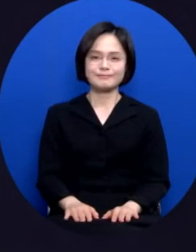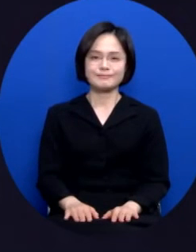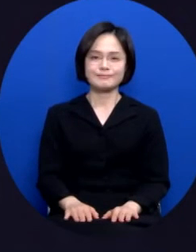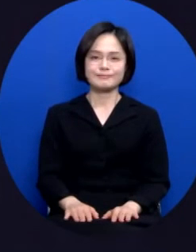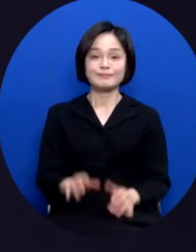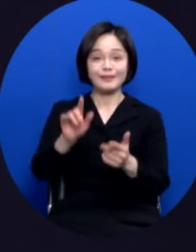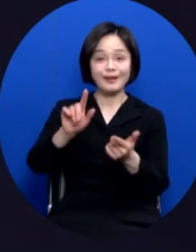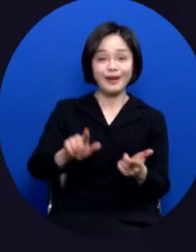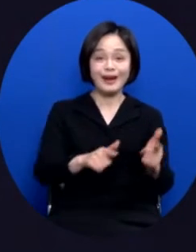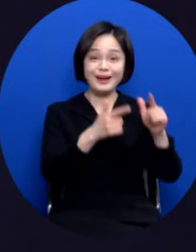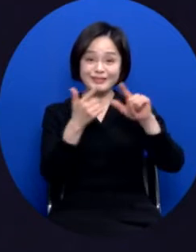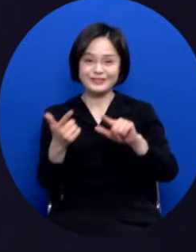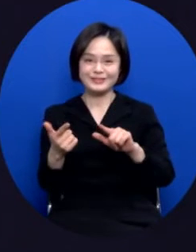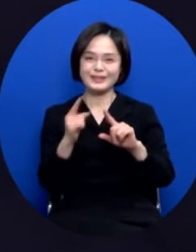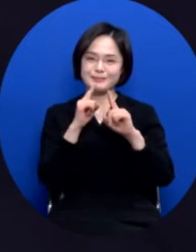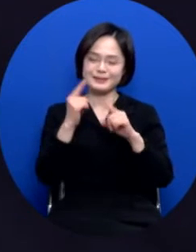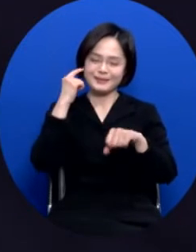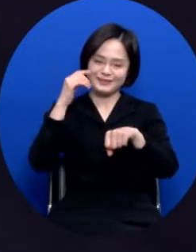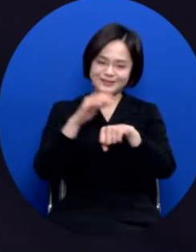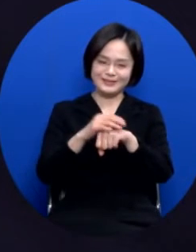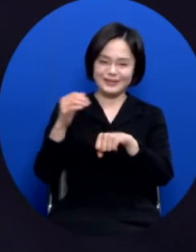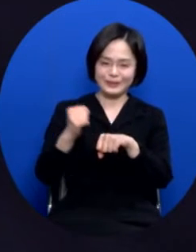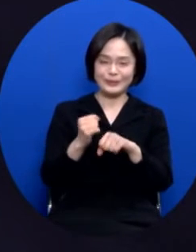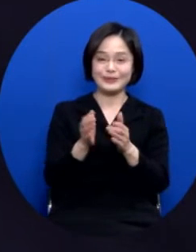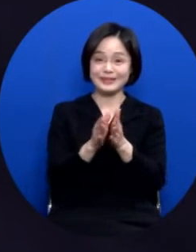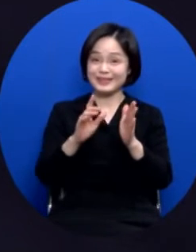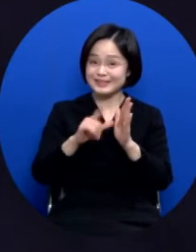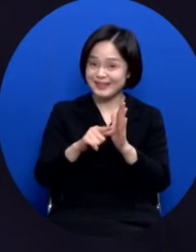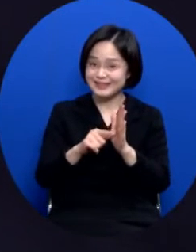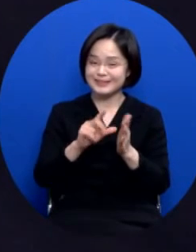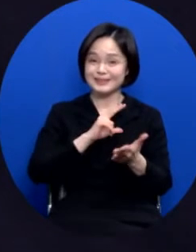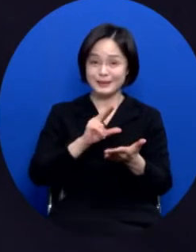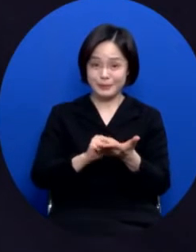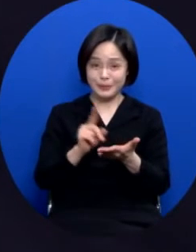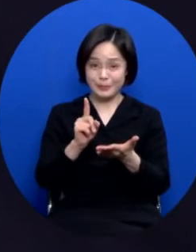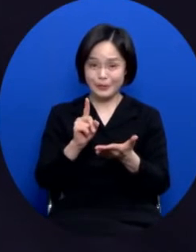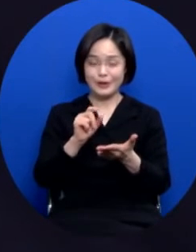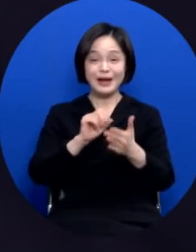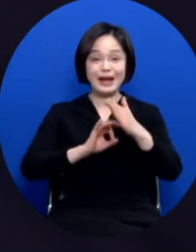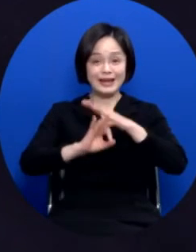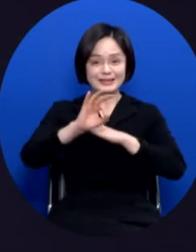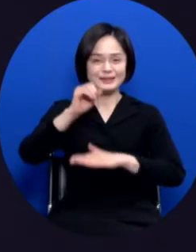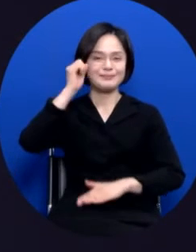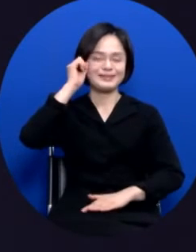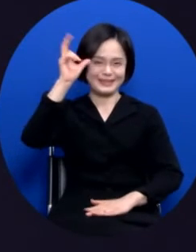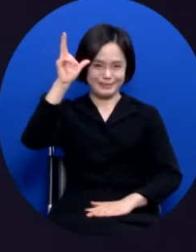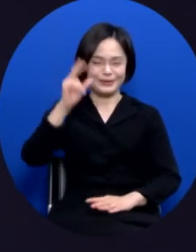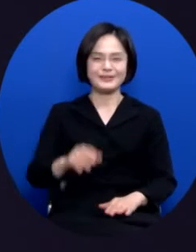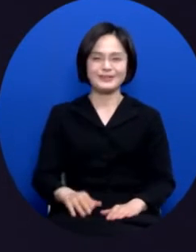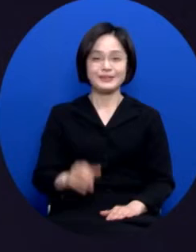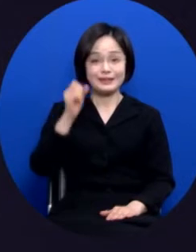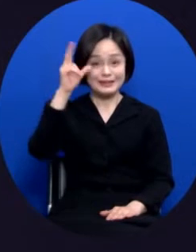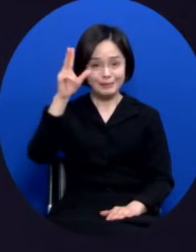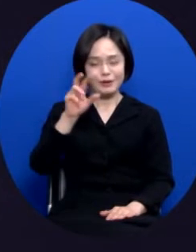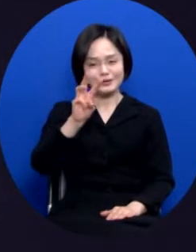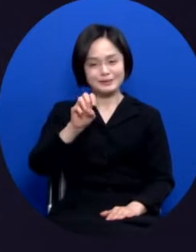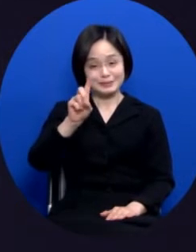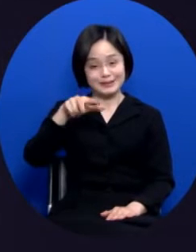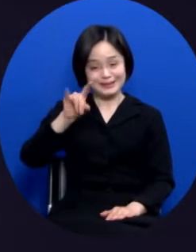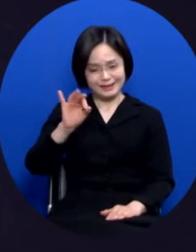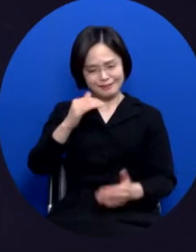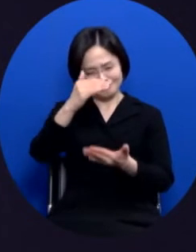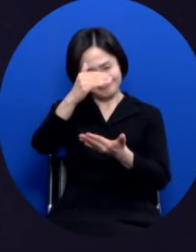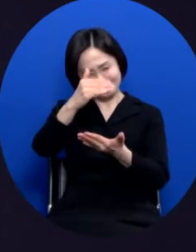하루를 말씀의 지혜로 시작하는 시간, 아침 잠언. 31장의 잠언에서 선정한 100가지